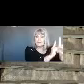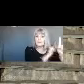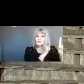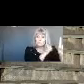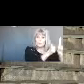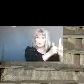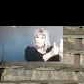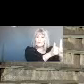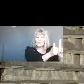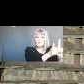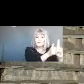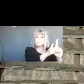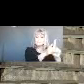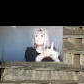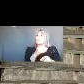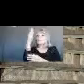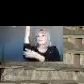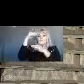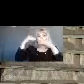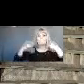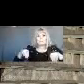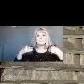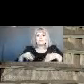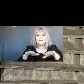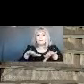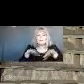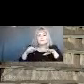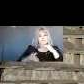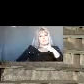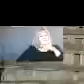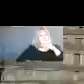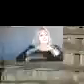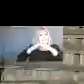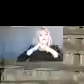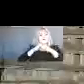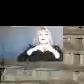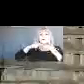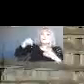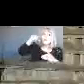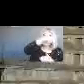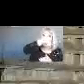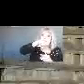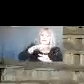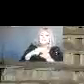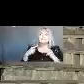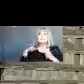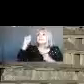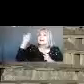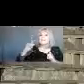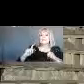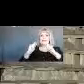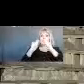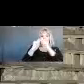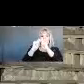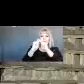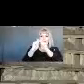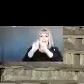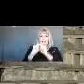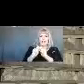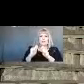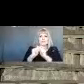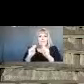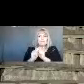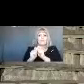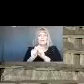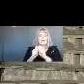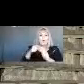besig om mense te vul, want hulle is nou sy tempel. Hierdie nuwe familie van die Vader